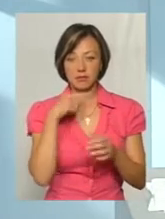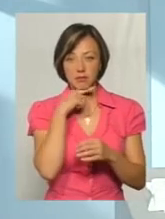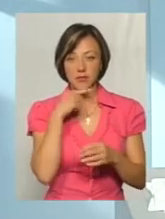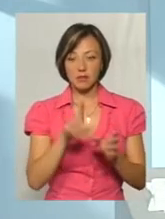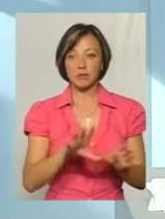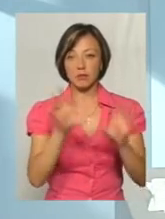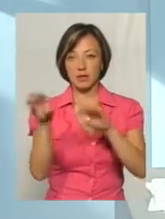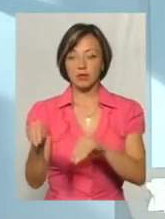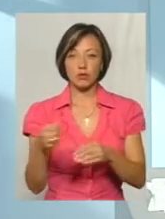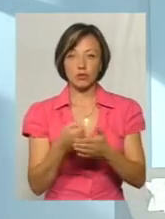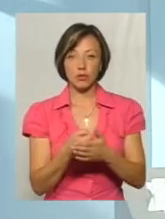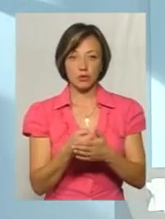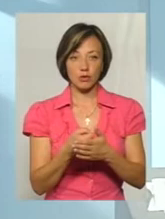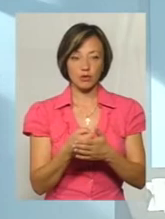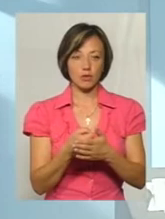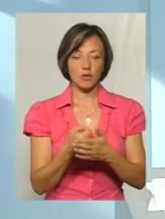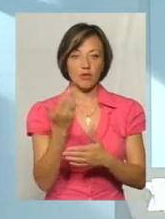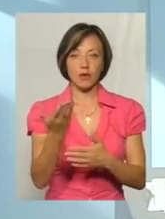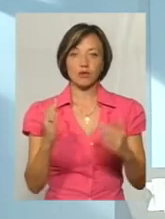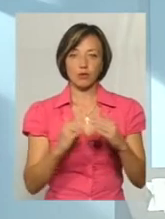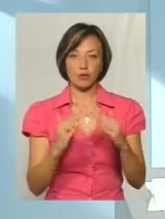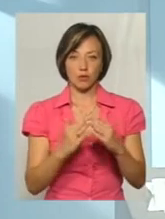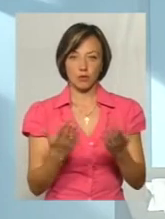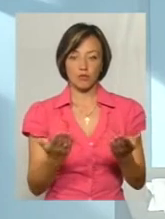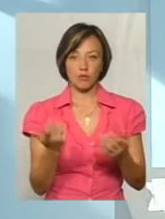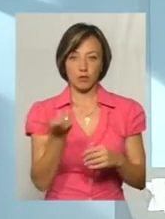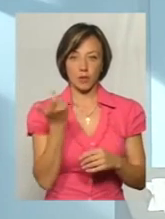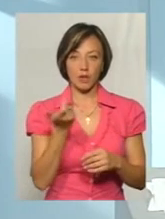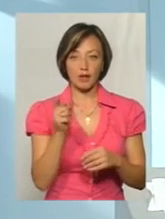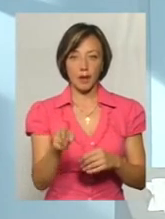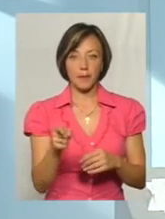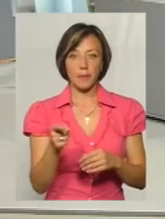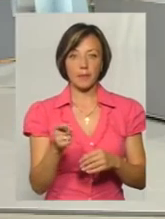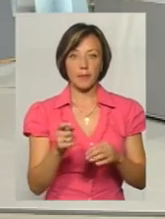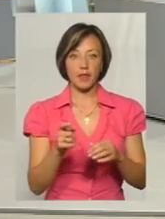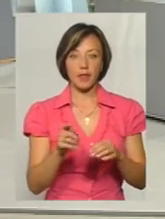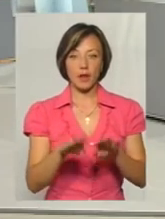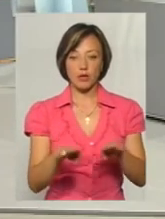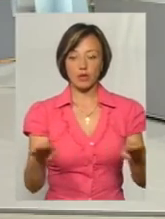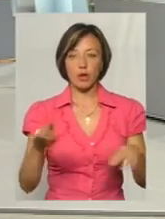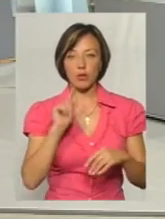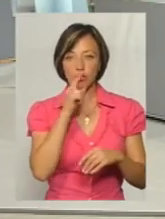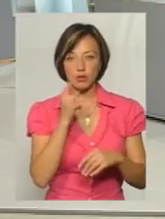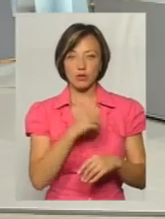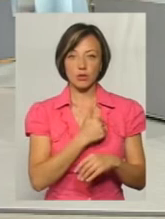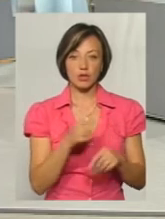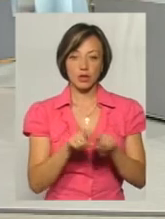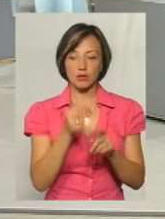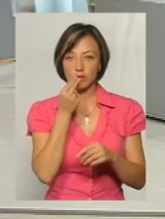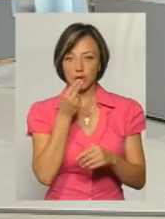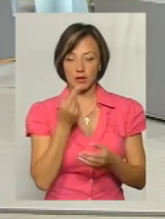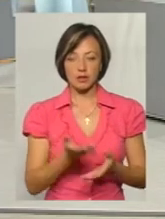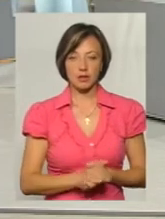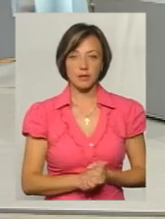а потім прилетить до вас в дворогосподарство, тому що там ви розложили якусь кукурузку, і вона також її